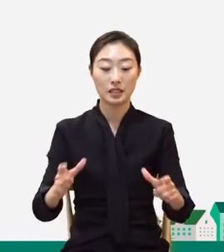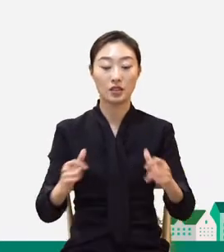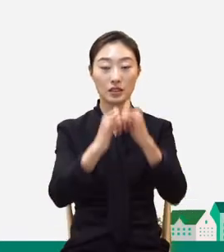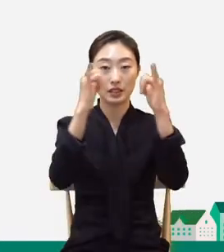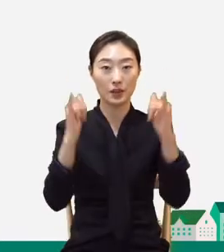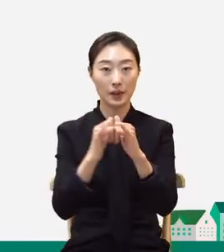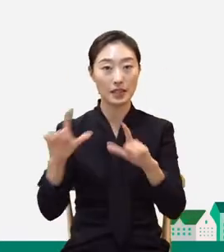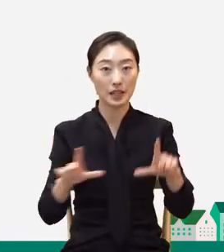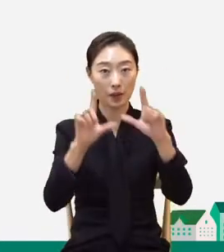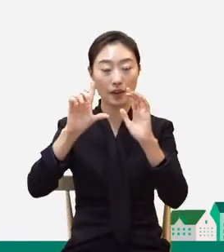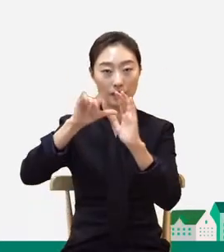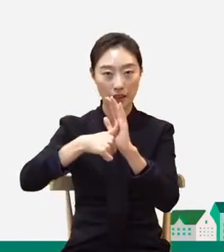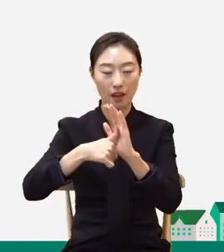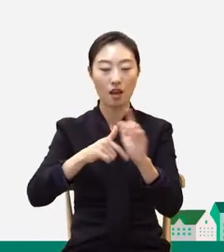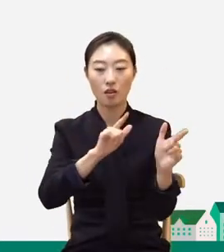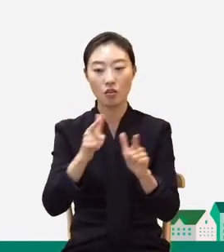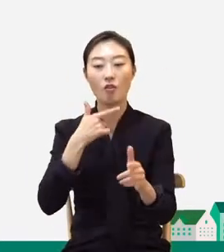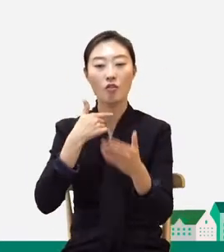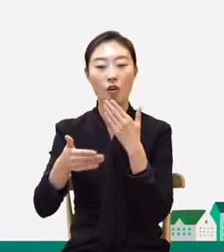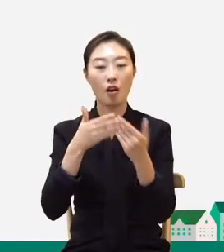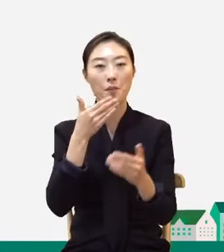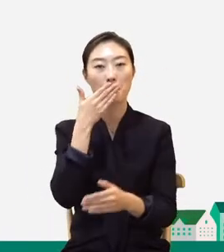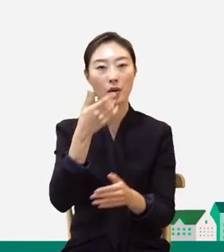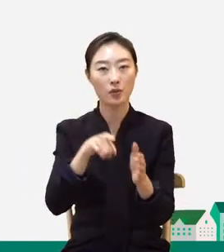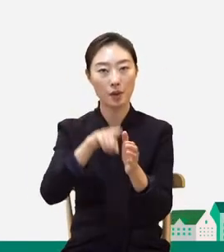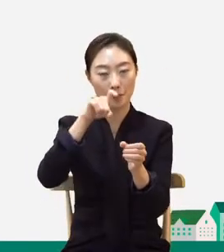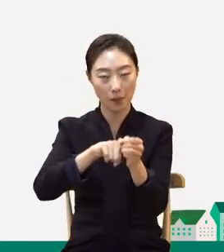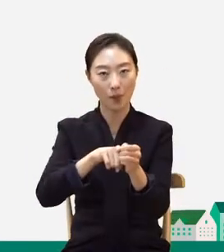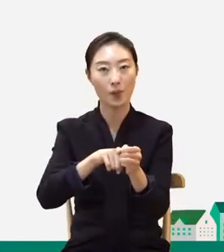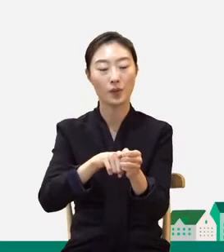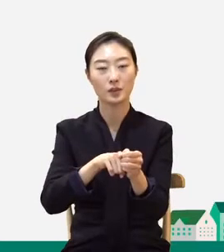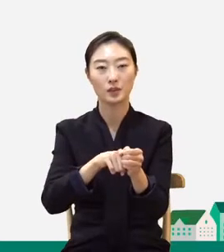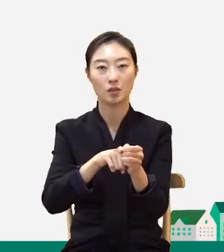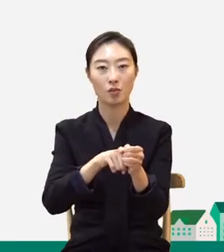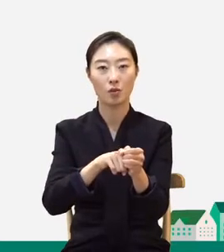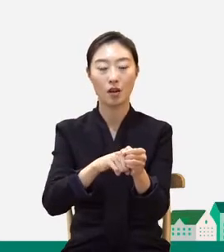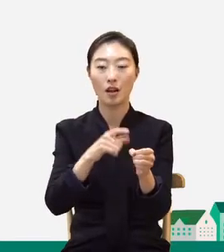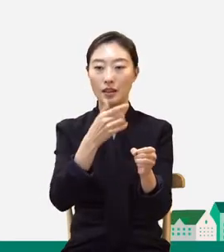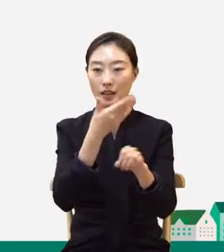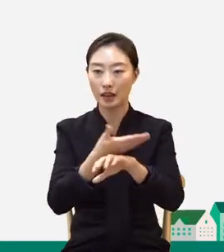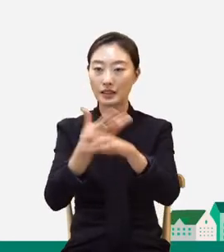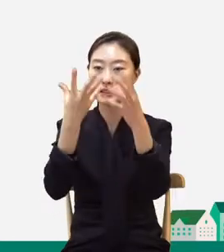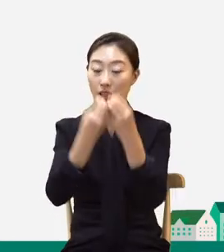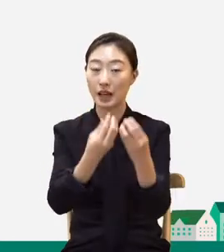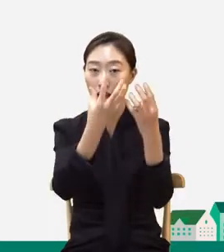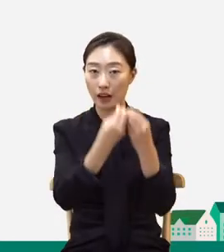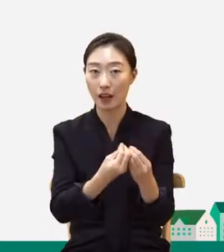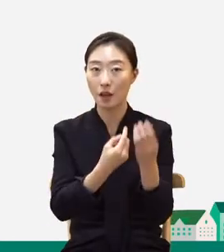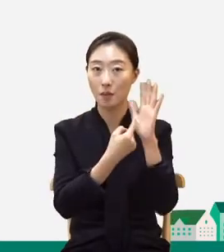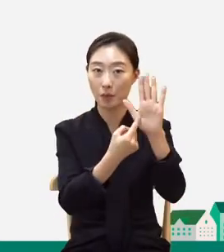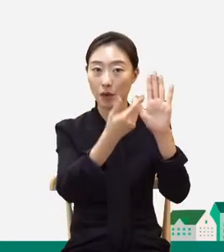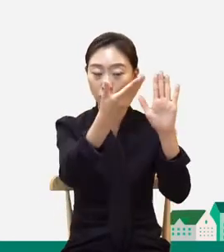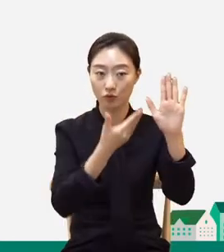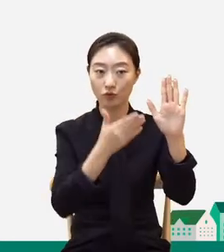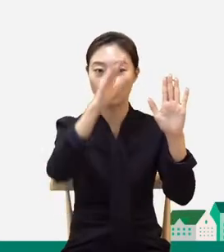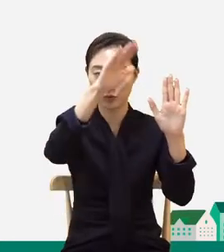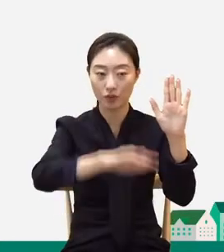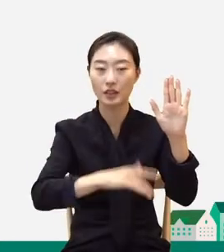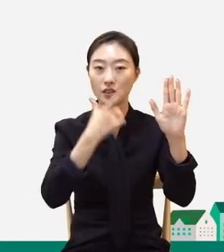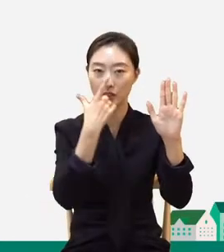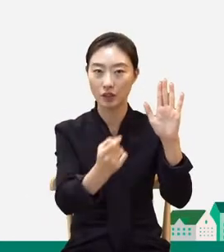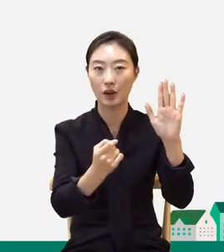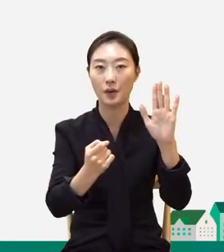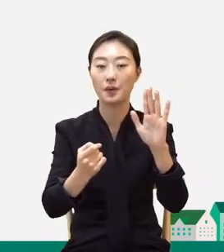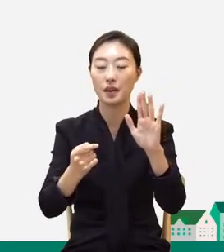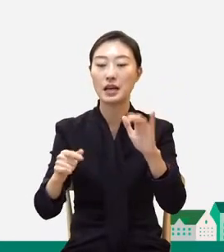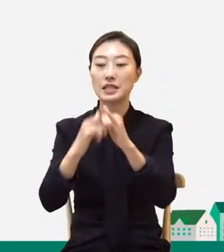관련돼서는 보다 다양한 경험들을 할 수 있도록 이렇게 다른 사례 발표해 주신 분들처럼 지역